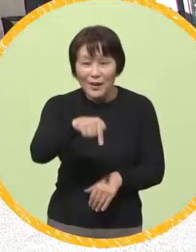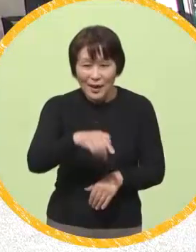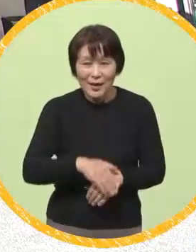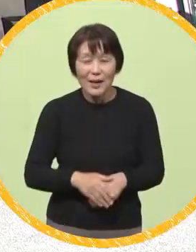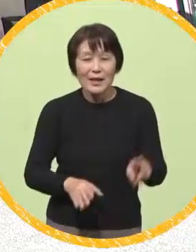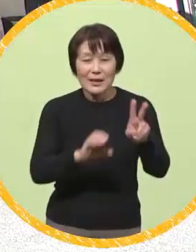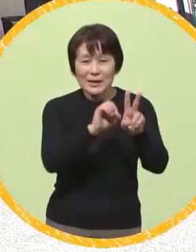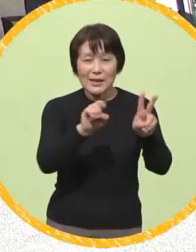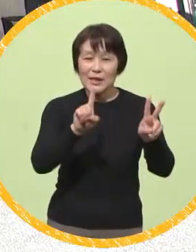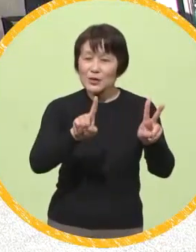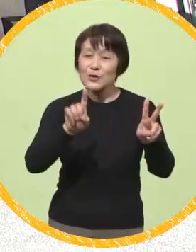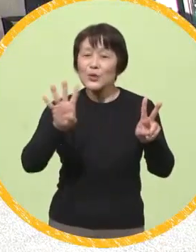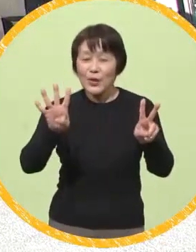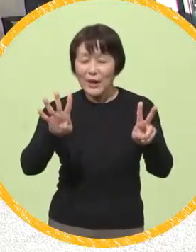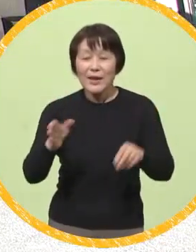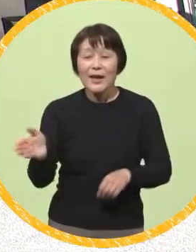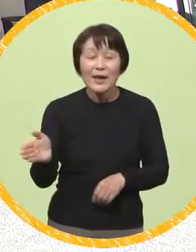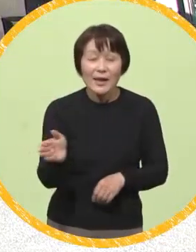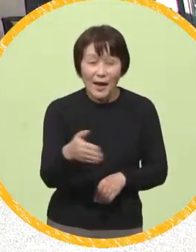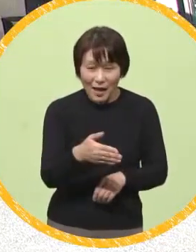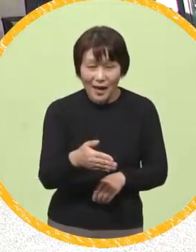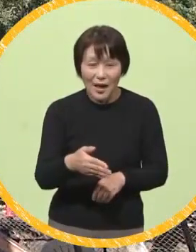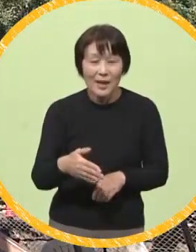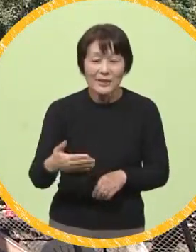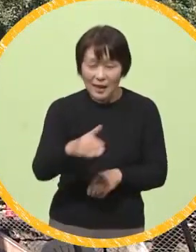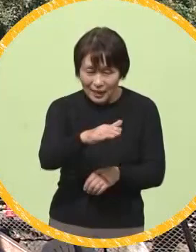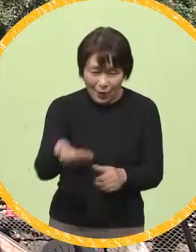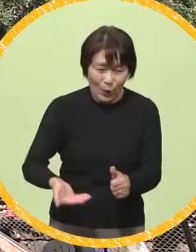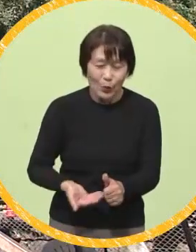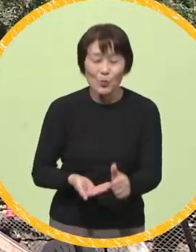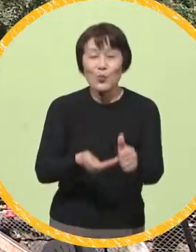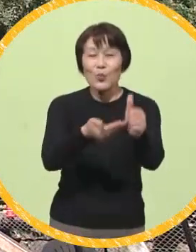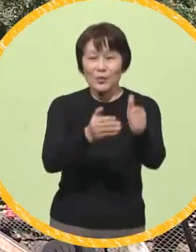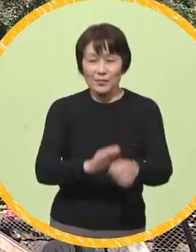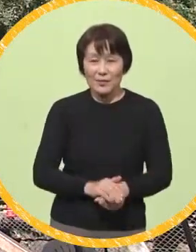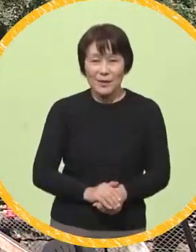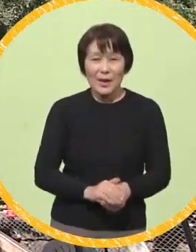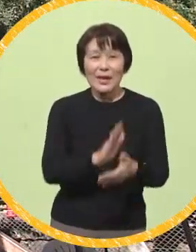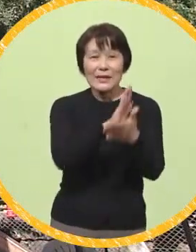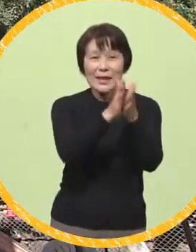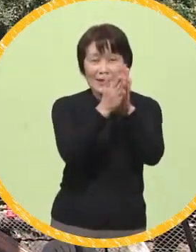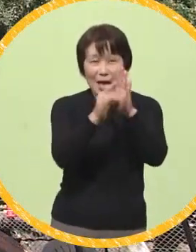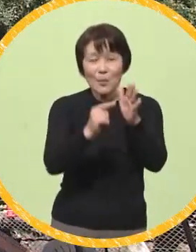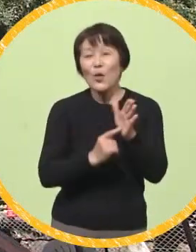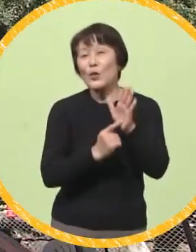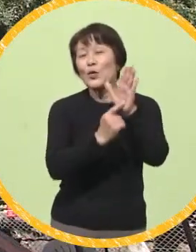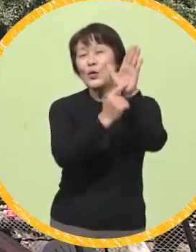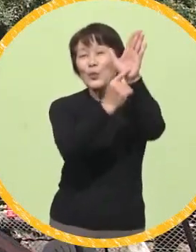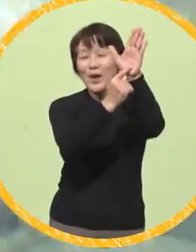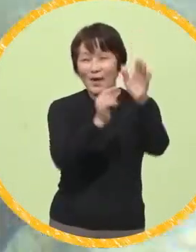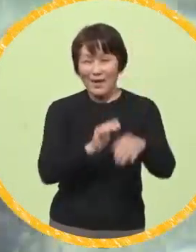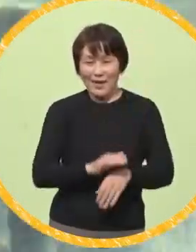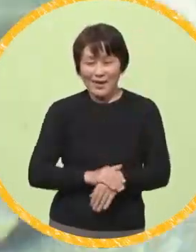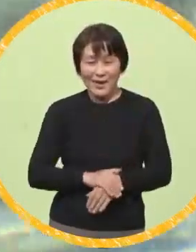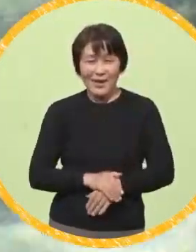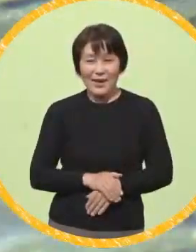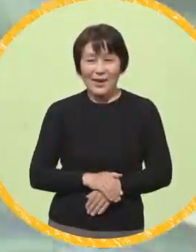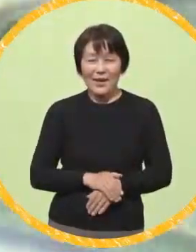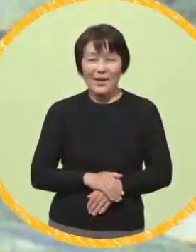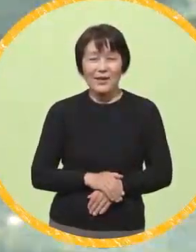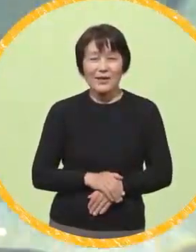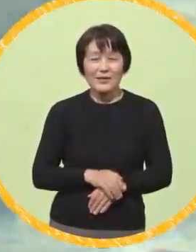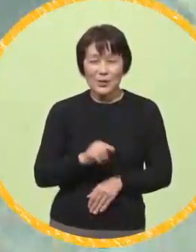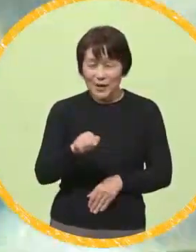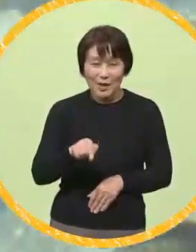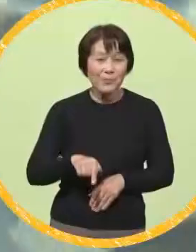2014年から養殖を始めた桜マスは、桜の名所として知られる松田町のイメージと相まって話題